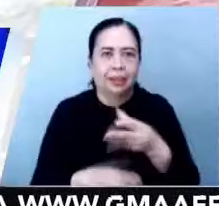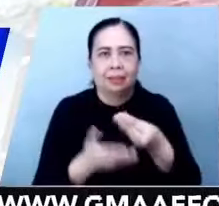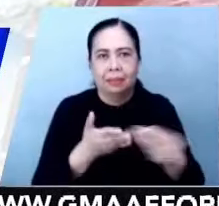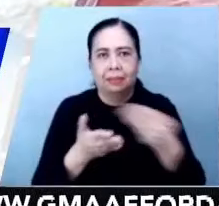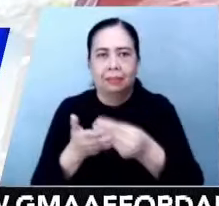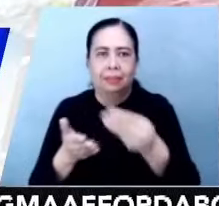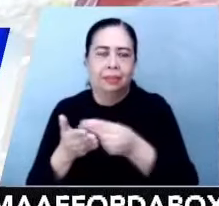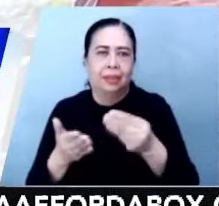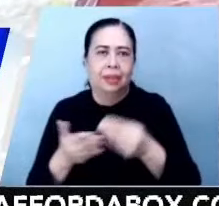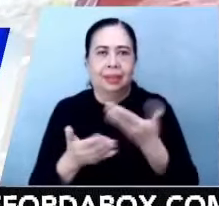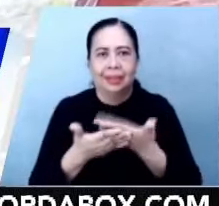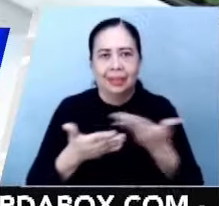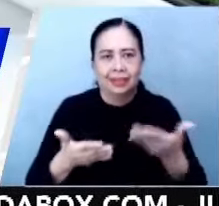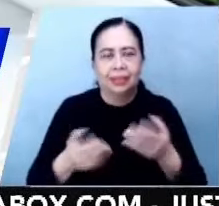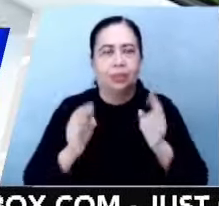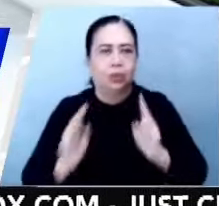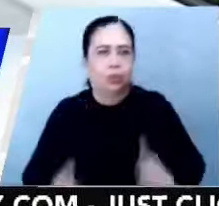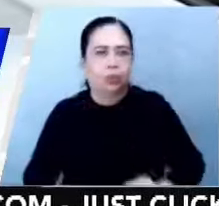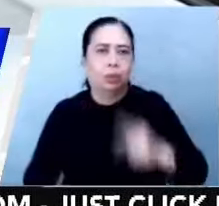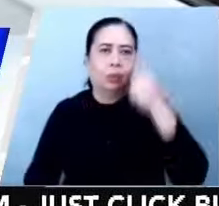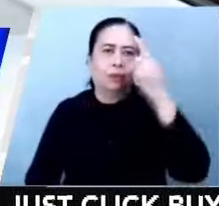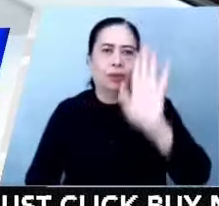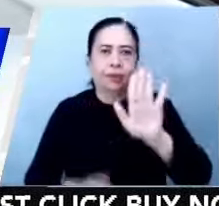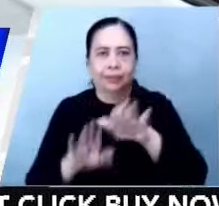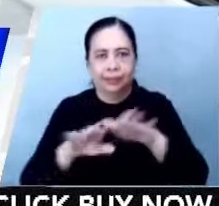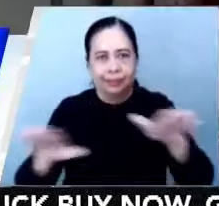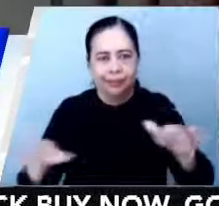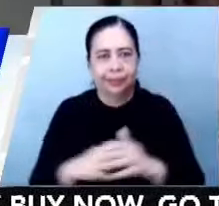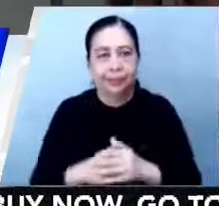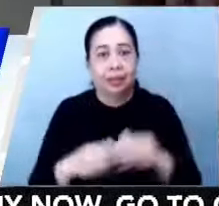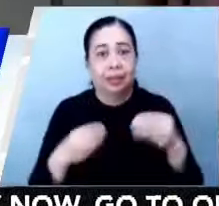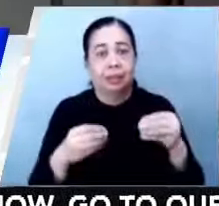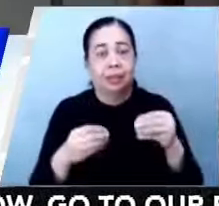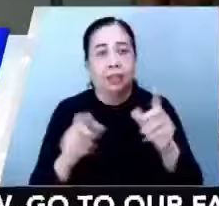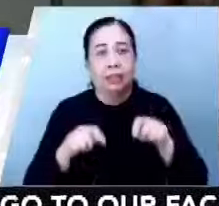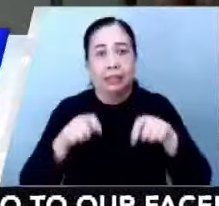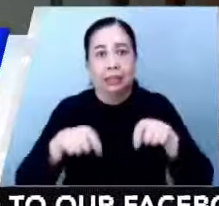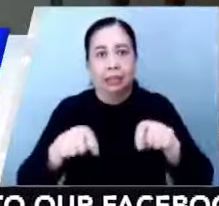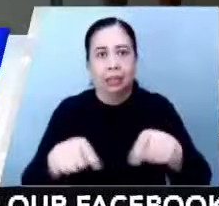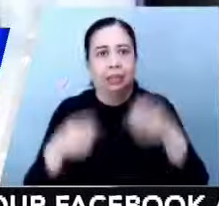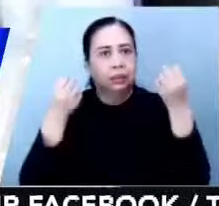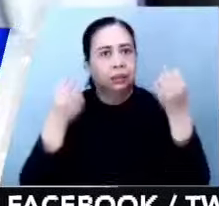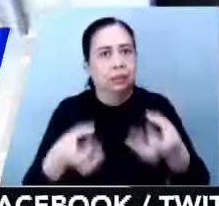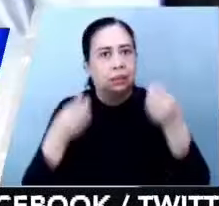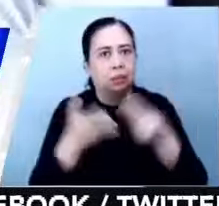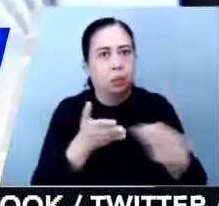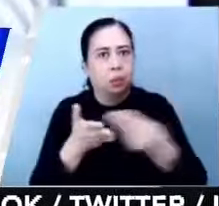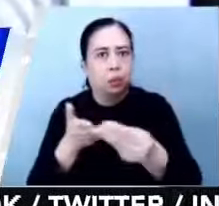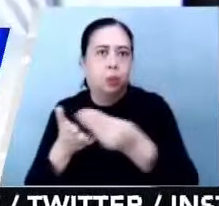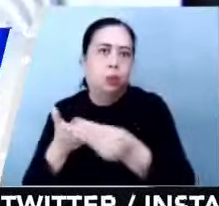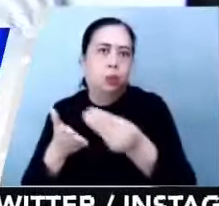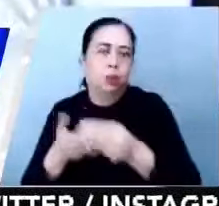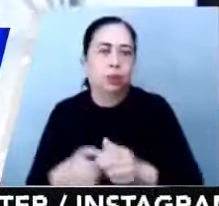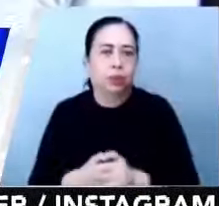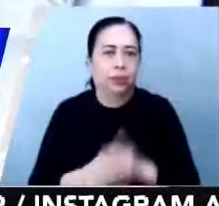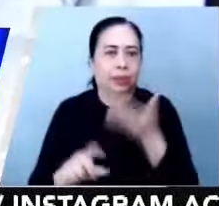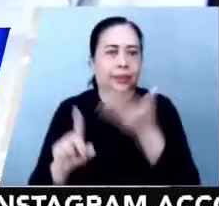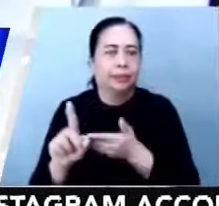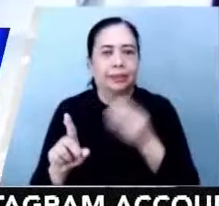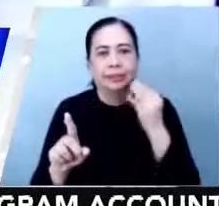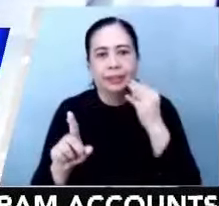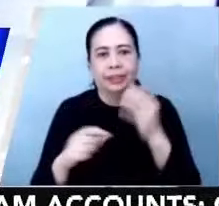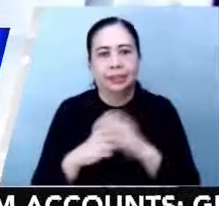uniforme ng kanilang mga anak. Sa Market Road sa Taytay, marami na ang namimili. Si Aling Nerissa, dumayo